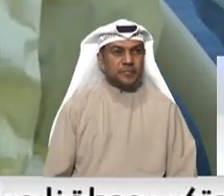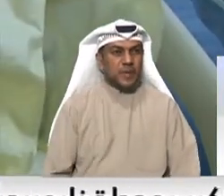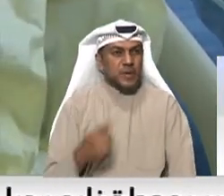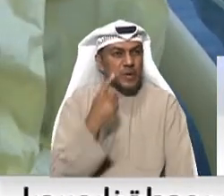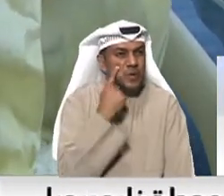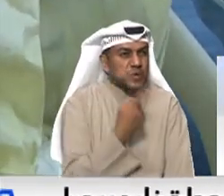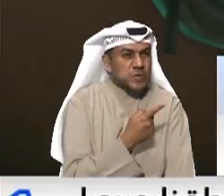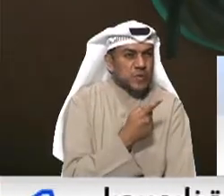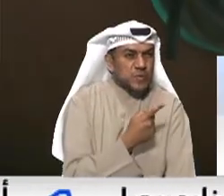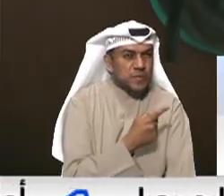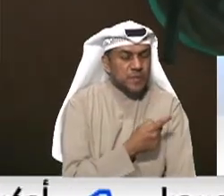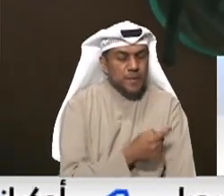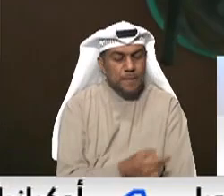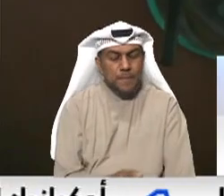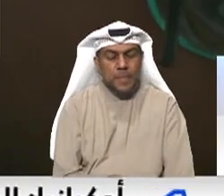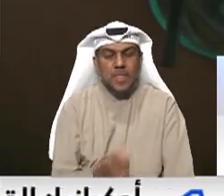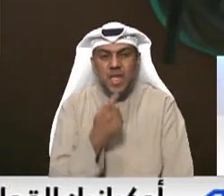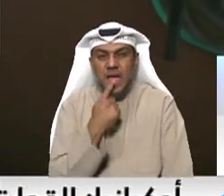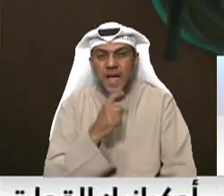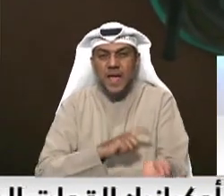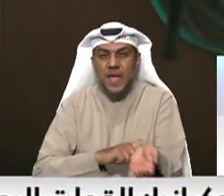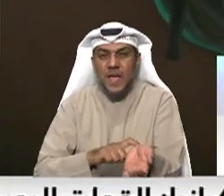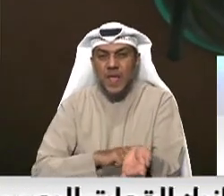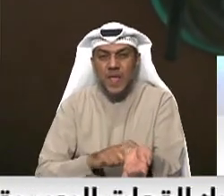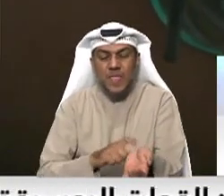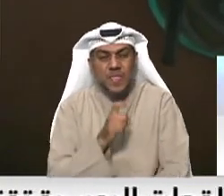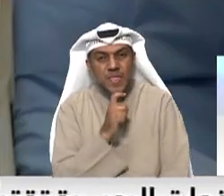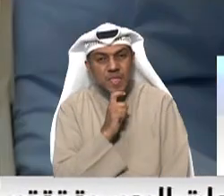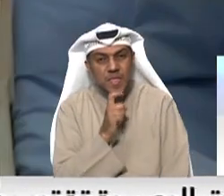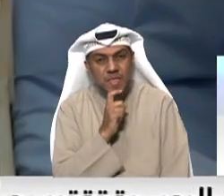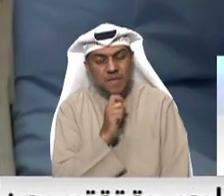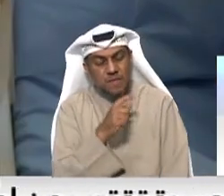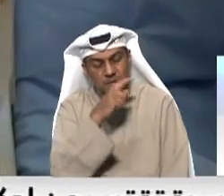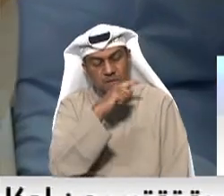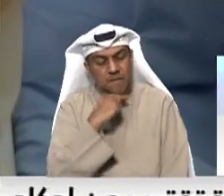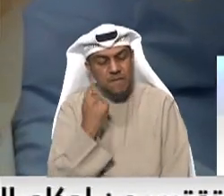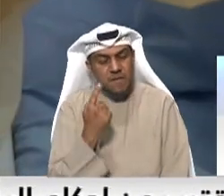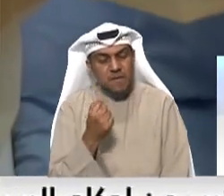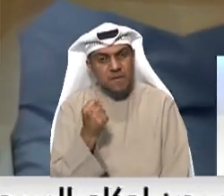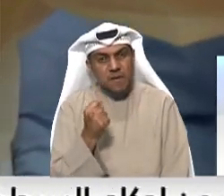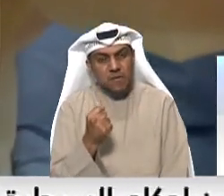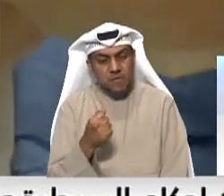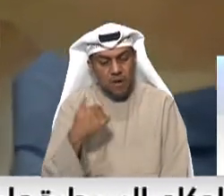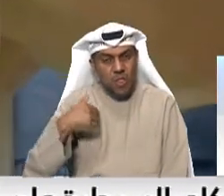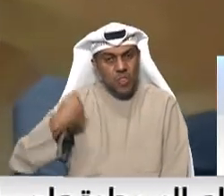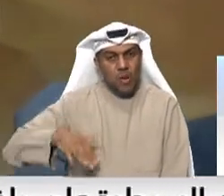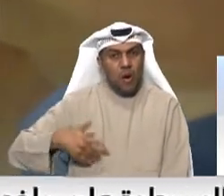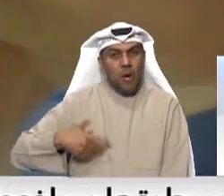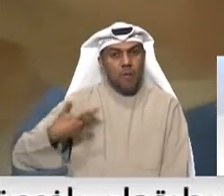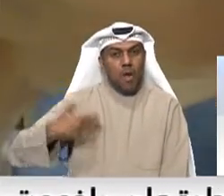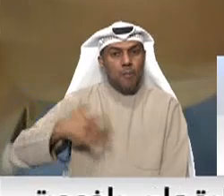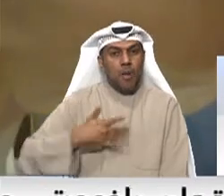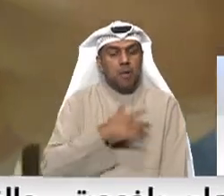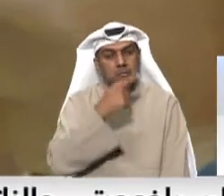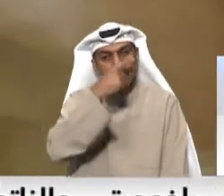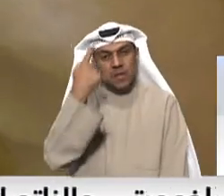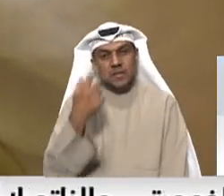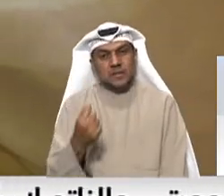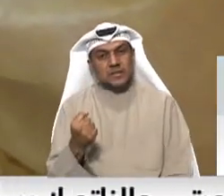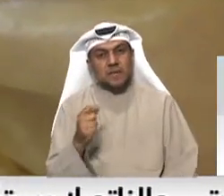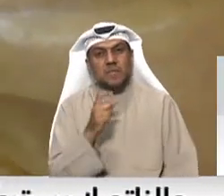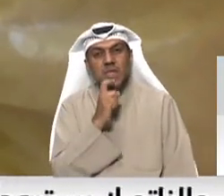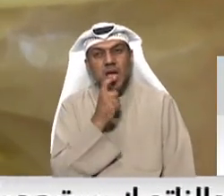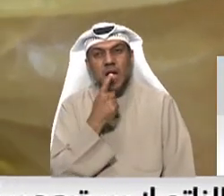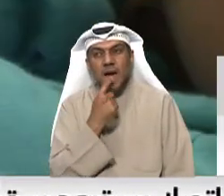لمرضى انيميا الدم المنجلي قد تؤدي الى مضاعفات حاده ومزمنه مثل تلف الاعضاء وفشل وظائفها للحد من